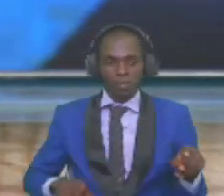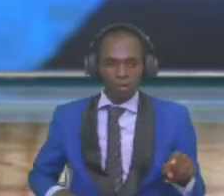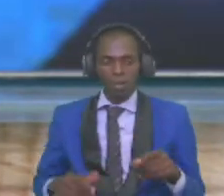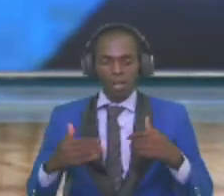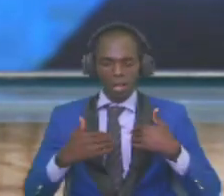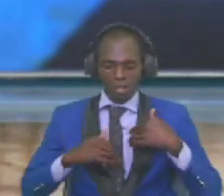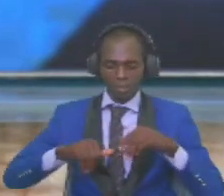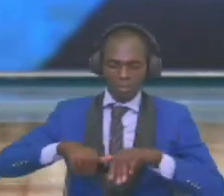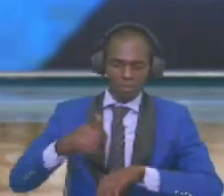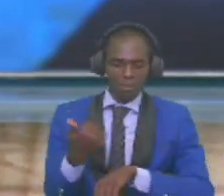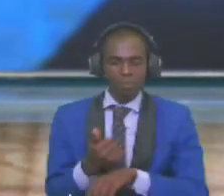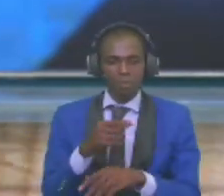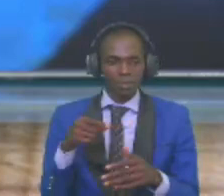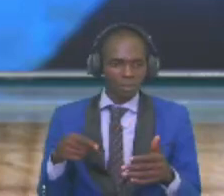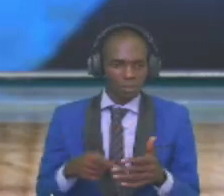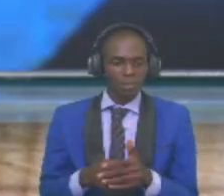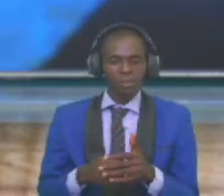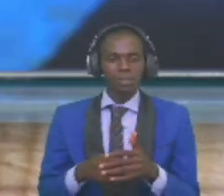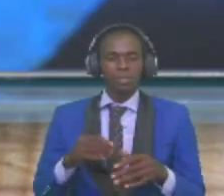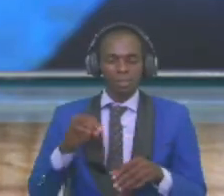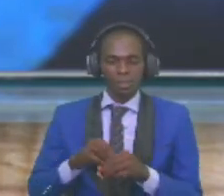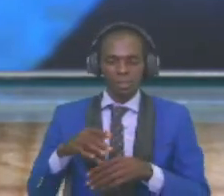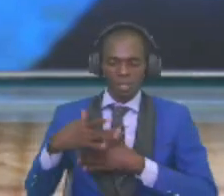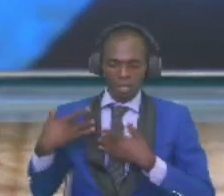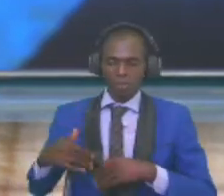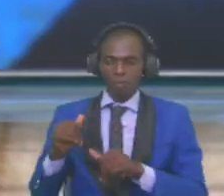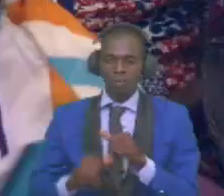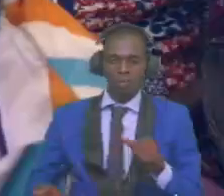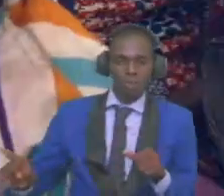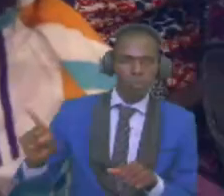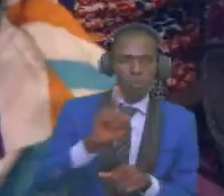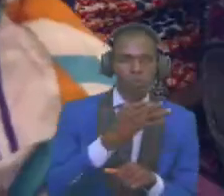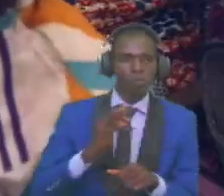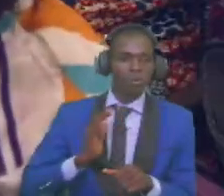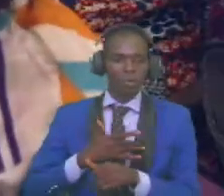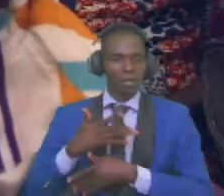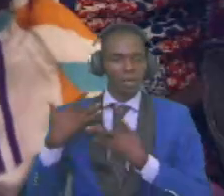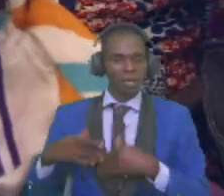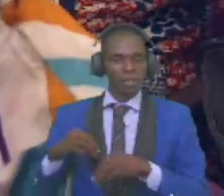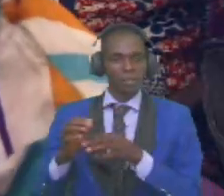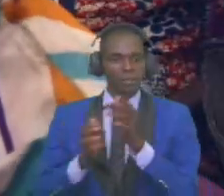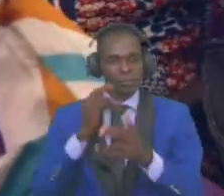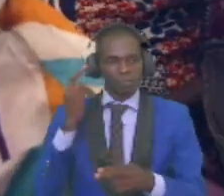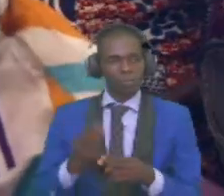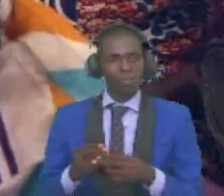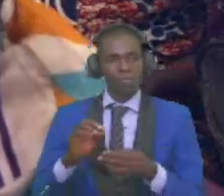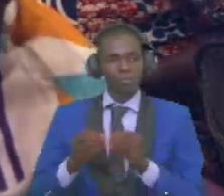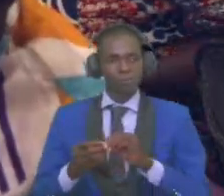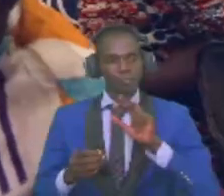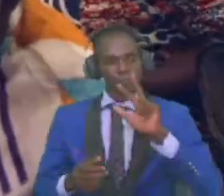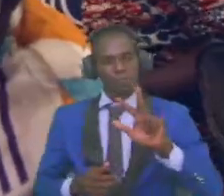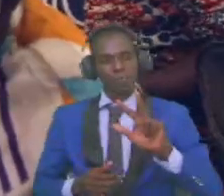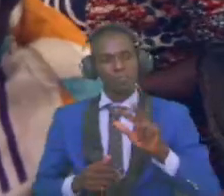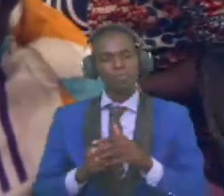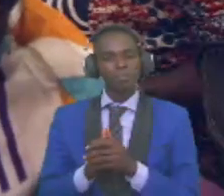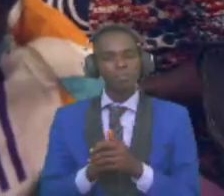cette sanctification et c'est unité dans nos coeurs au nom de jésus christ troisième au